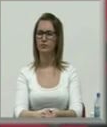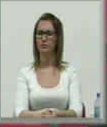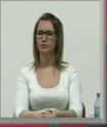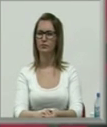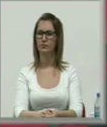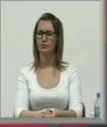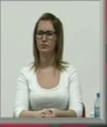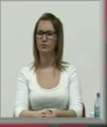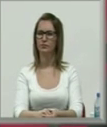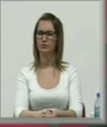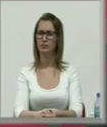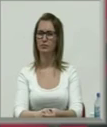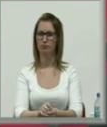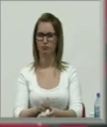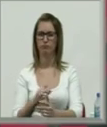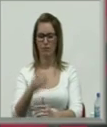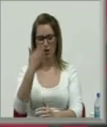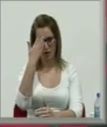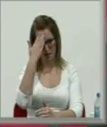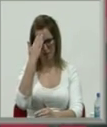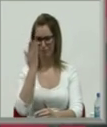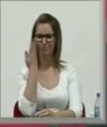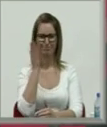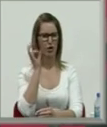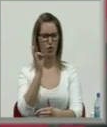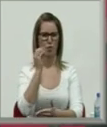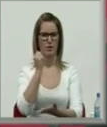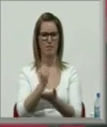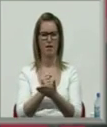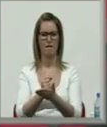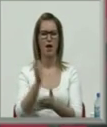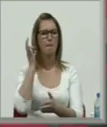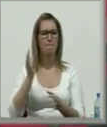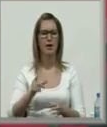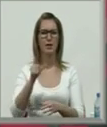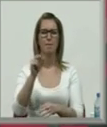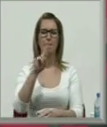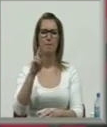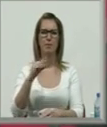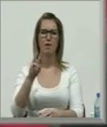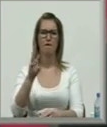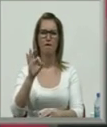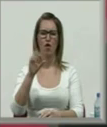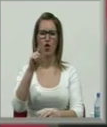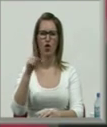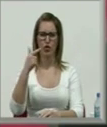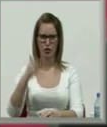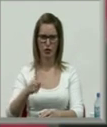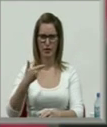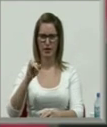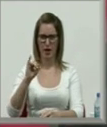Ja akurat znam bardzo dobrze sprawę pani Przewoźniak, ponieważ akurat jako pierwszy podałem, może pan prezydent